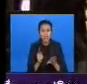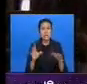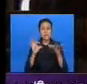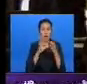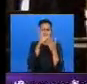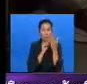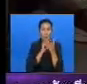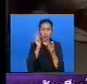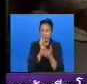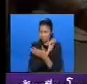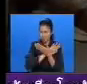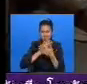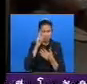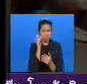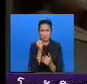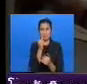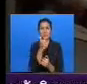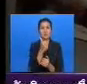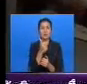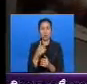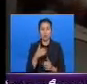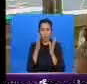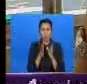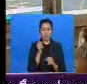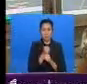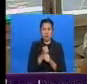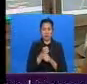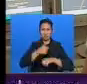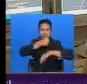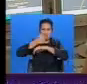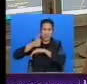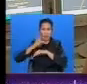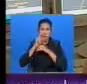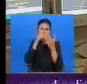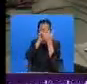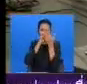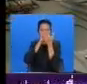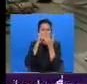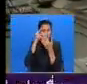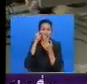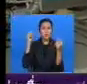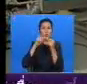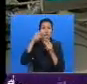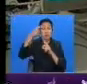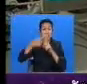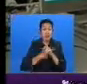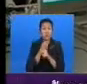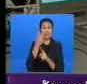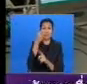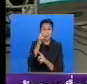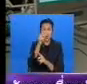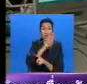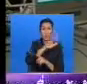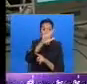การฝึกอบรมต้องเป็นไปอย่างเข้มข้นเจ้าหน้าที่อาวุโสทุกคนจะต้องผ่านการอบรมภายในวันที่5พฤศจิกายนเพื่อ